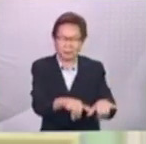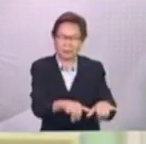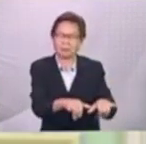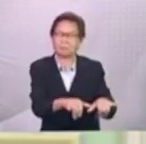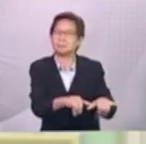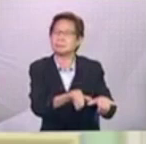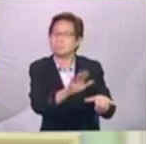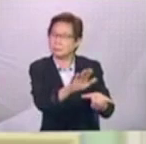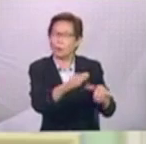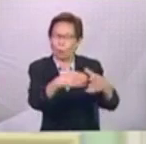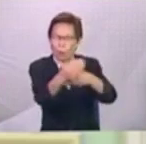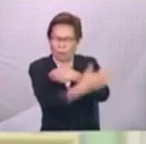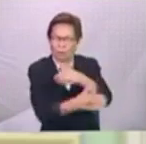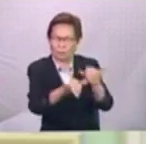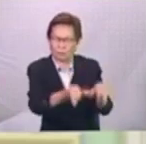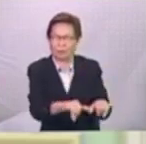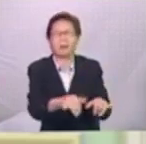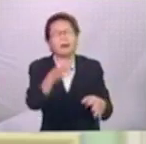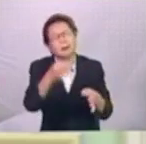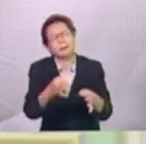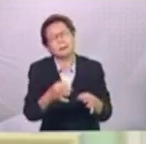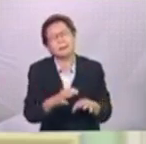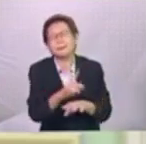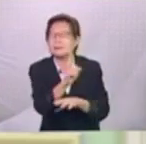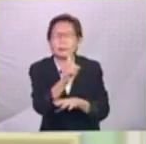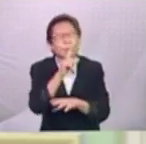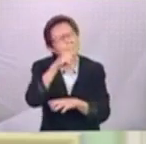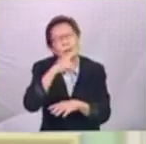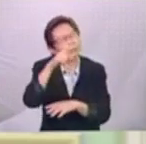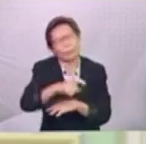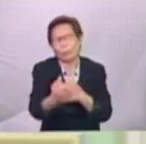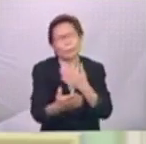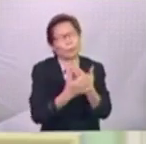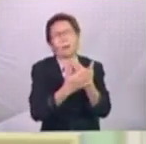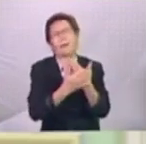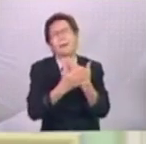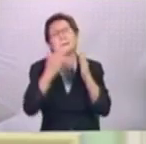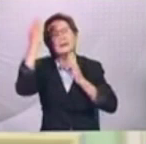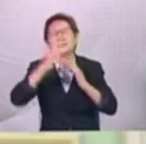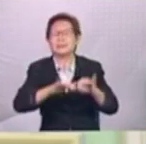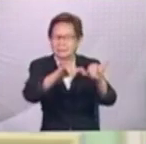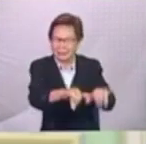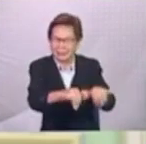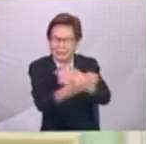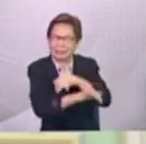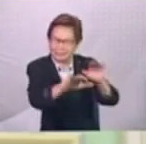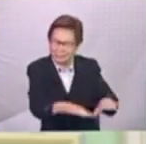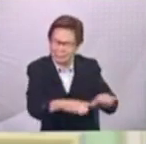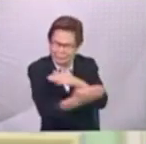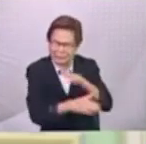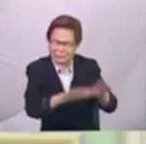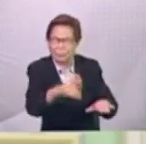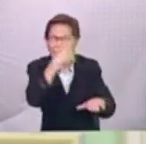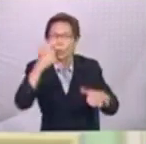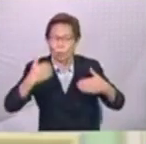sebagainya supaya kalau boleh tidak perlu pulang dan berada di negara masing-masing kerana mereka